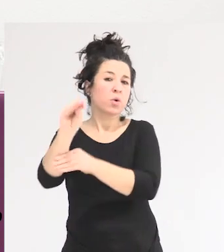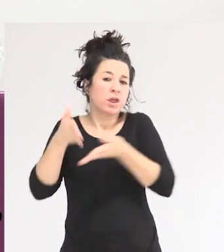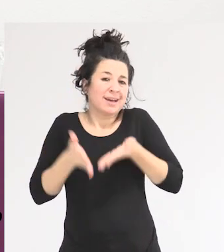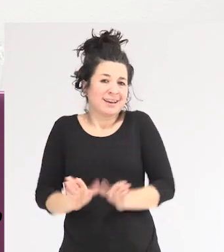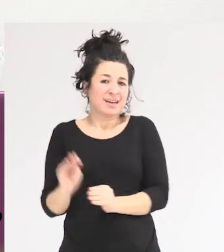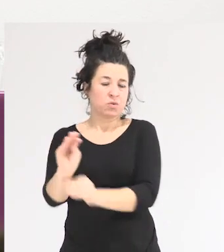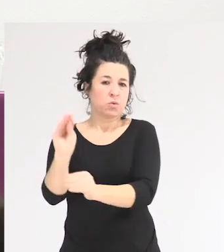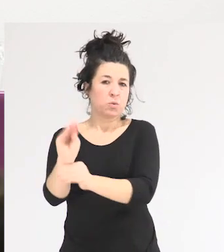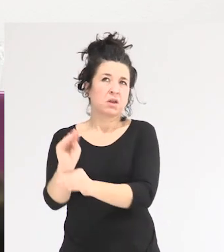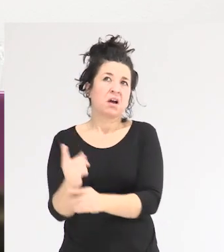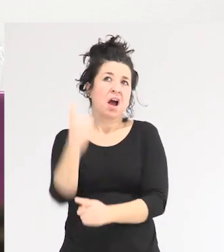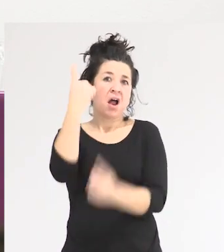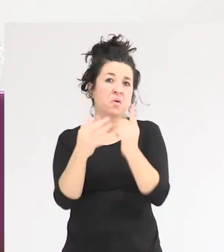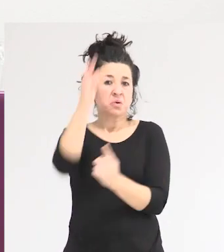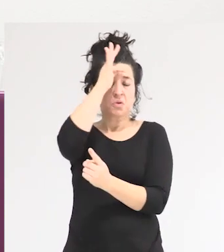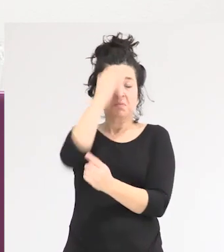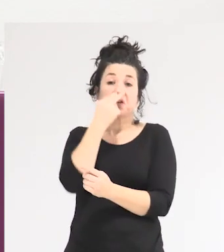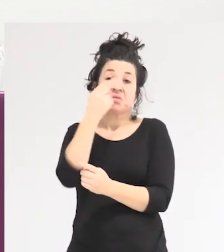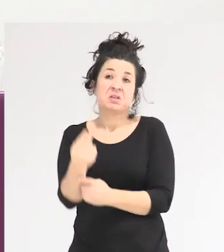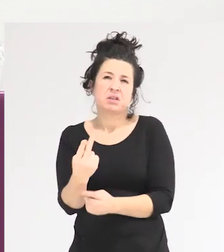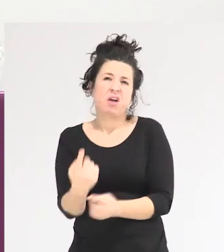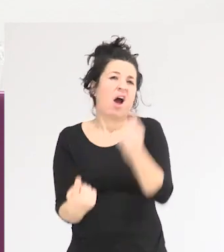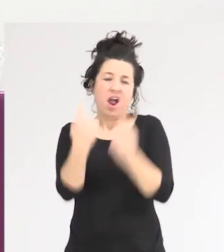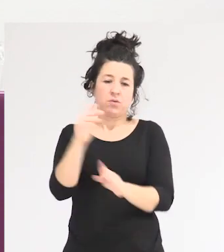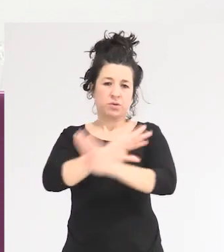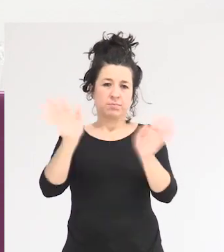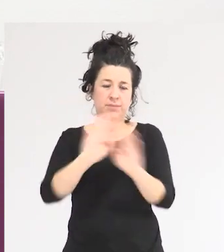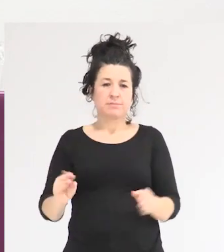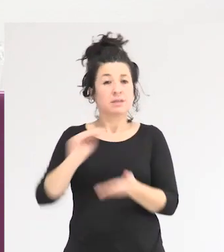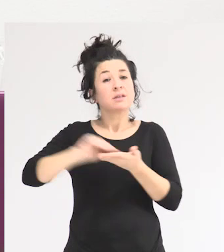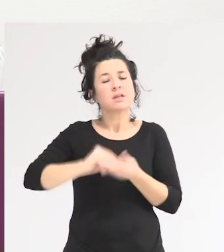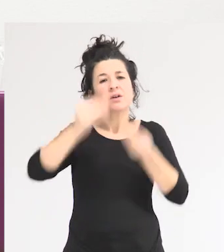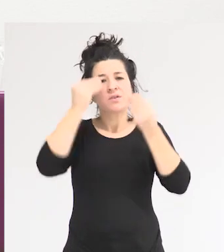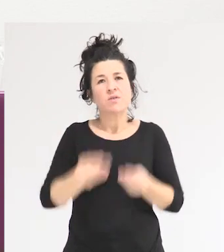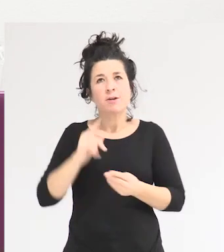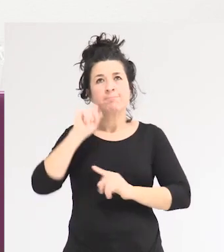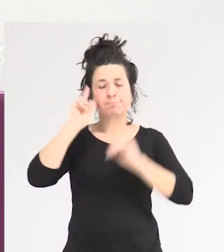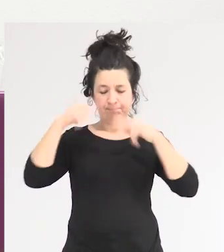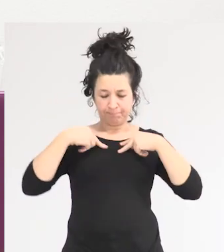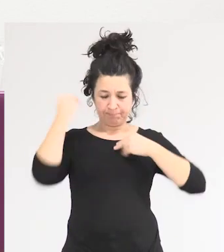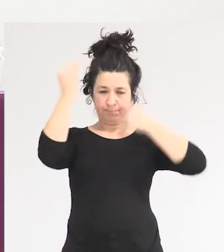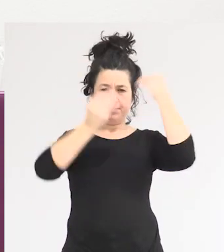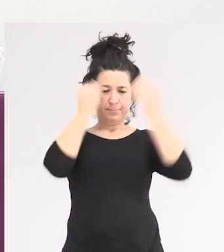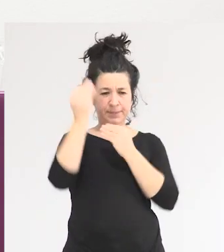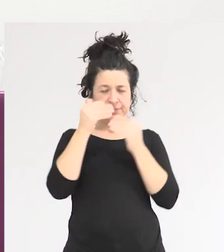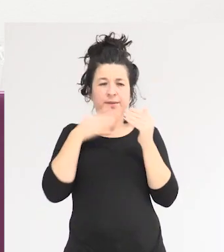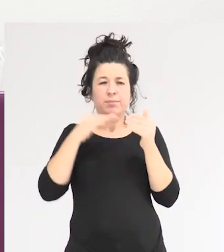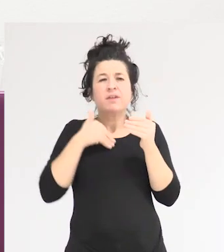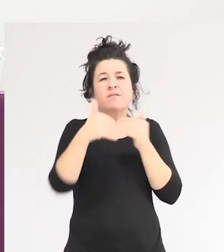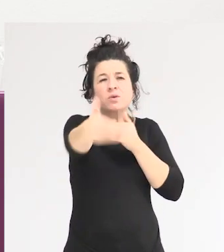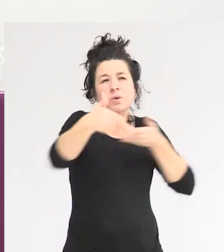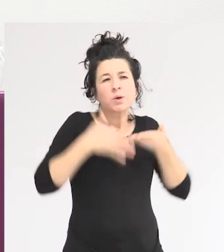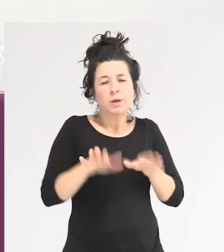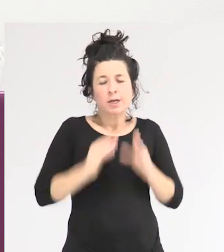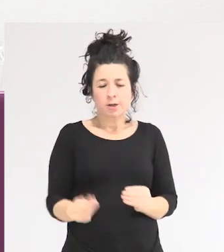bisita egiten diolarik. Idaz leonak bere buruari galdetzen dio, inoiz bere umeek kontuak eskatuko ote